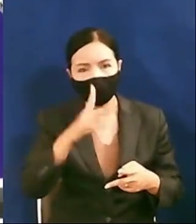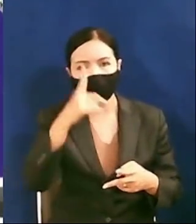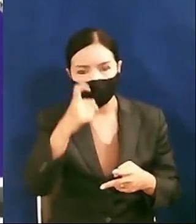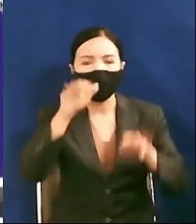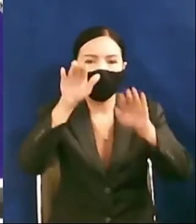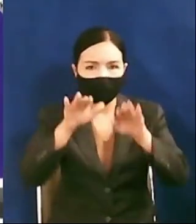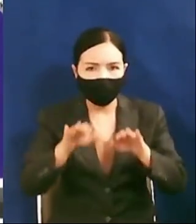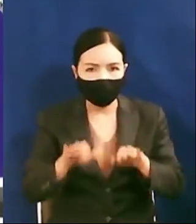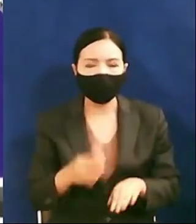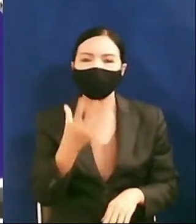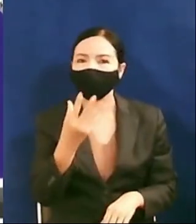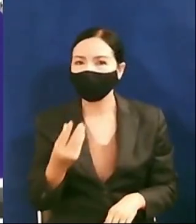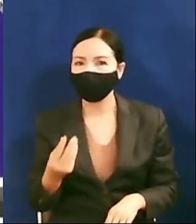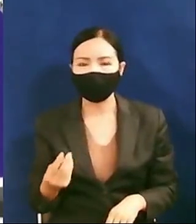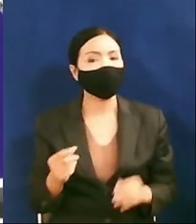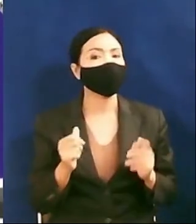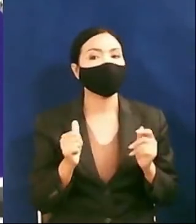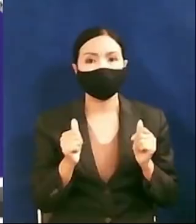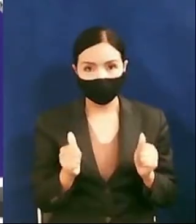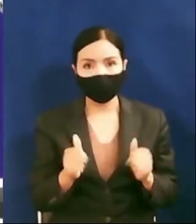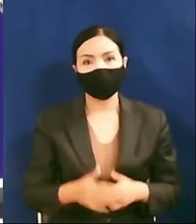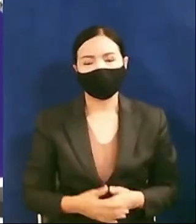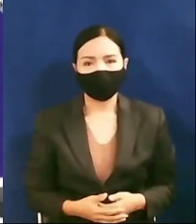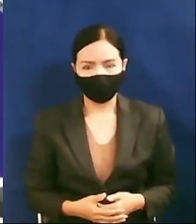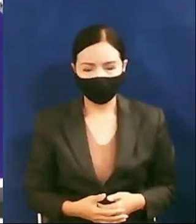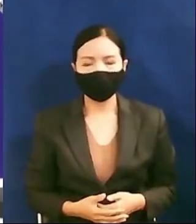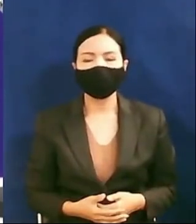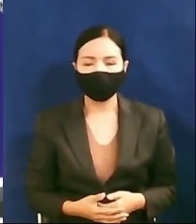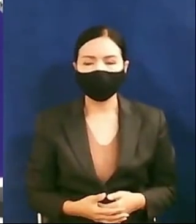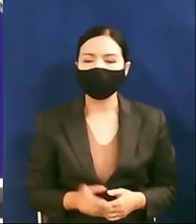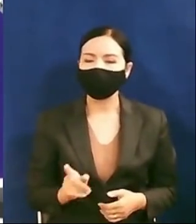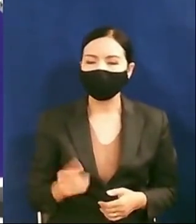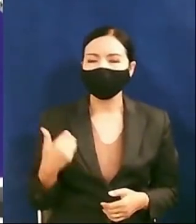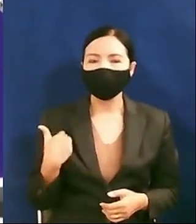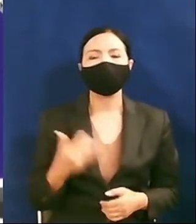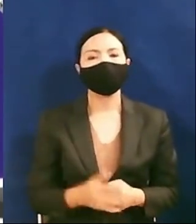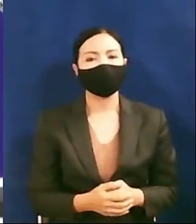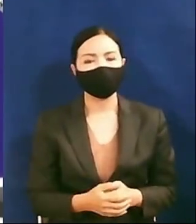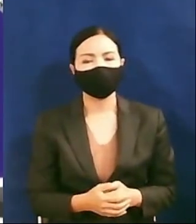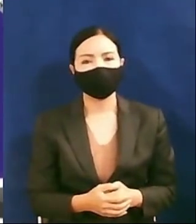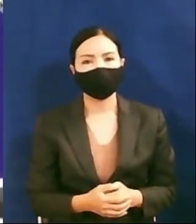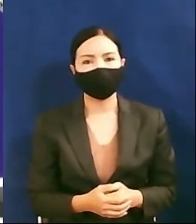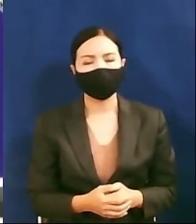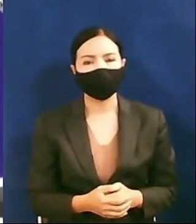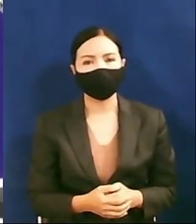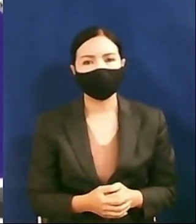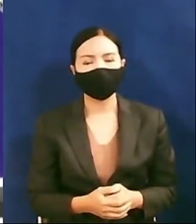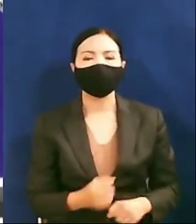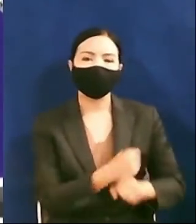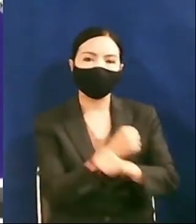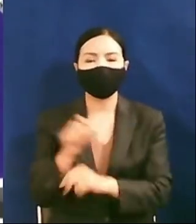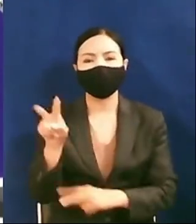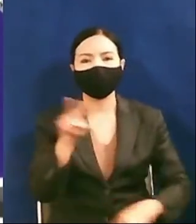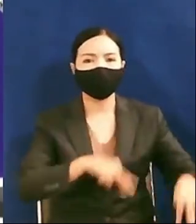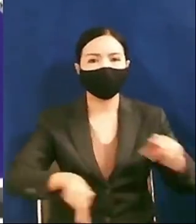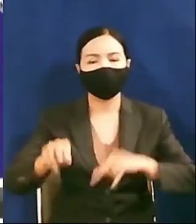การเสียชีวิตของผู้ที่มีการป่วยรุนแรงนะครับซึ่งอันนี้ก็จะเป็นสิ่งที่เราจะสามารถควบคุมและก็ดำเ